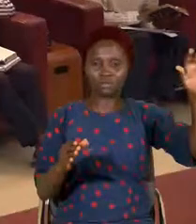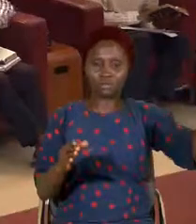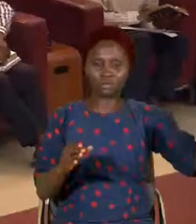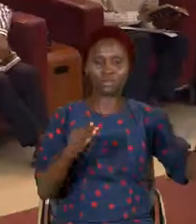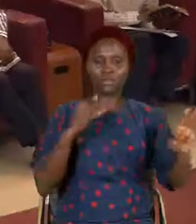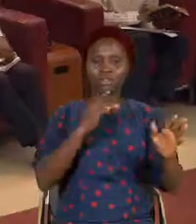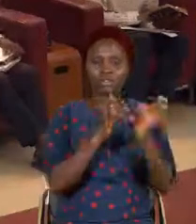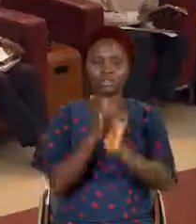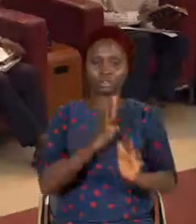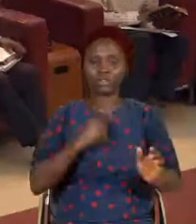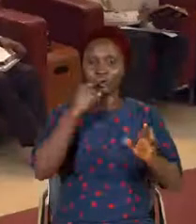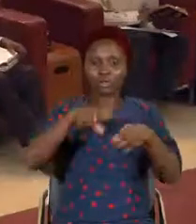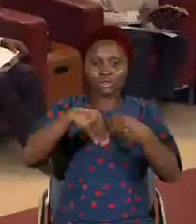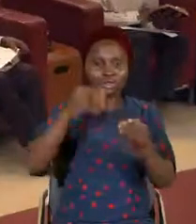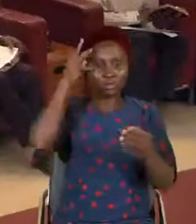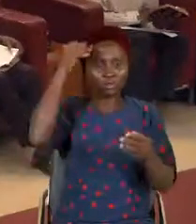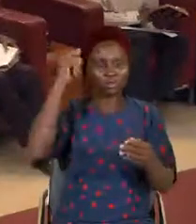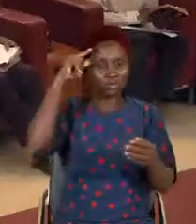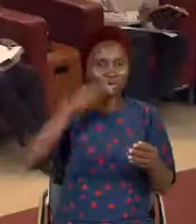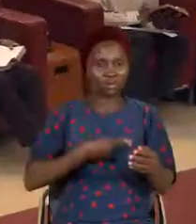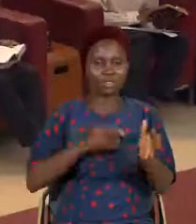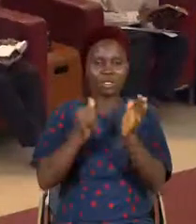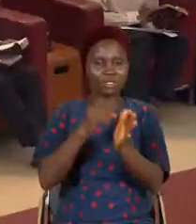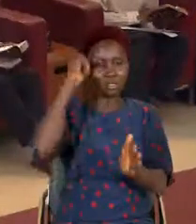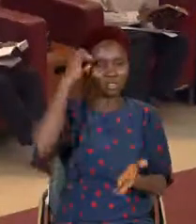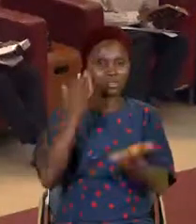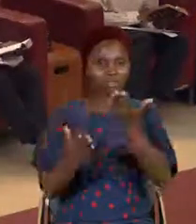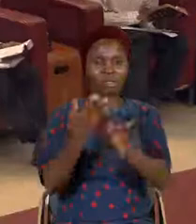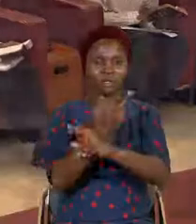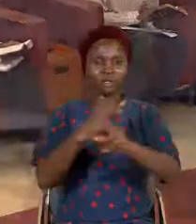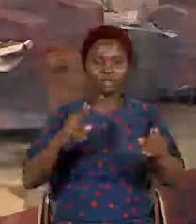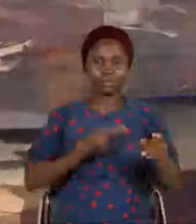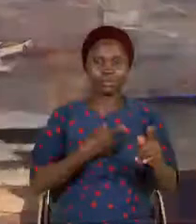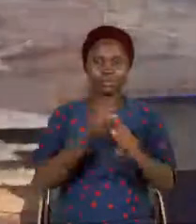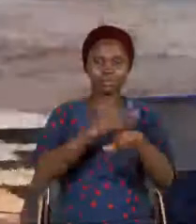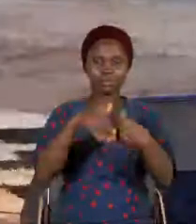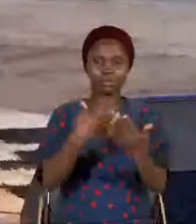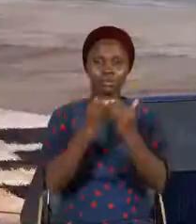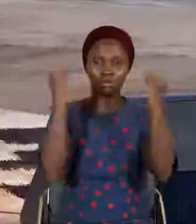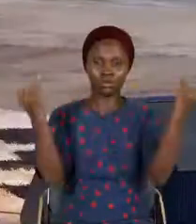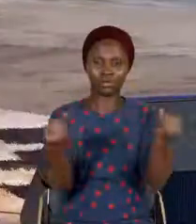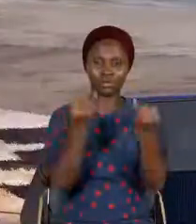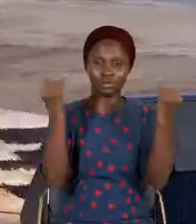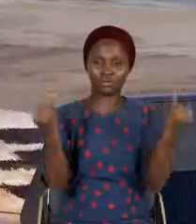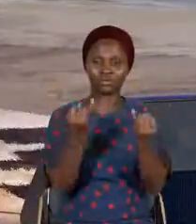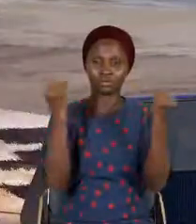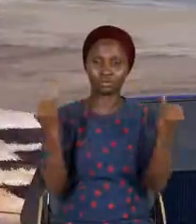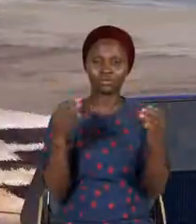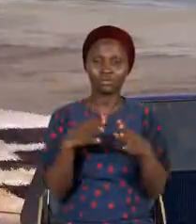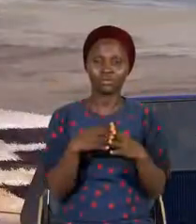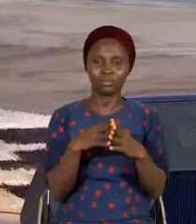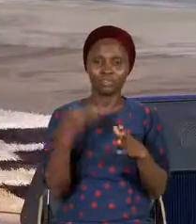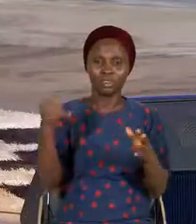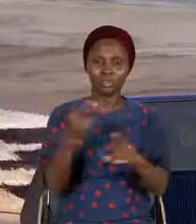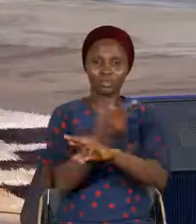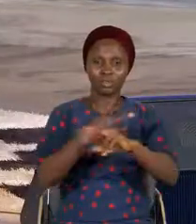et la manifestation de la gloire du grand Dieu et de notre Sauveur Jésus-Christ, qui s'est donné lui-même pour nous, la